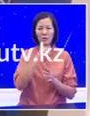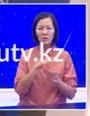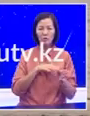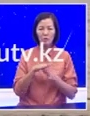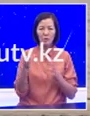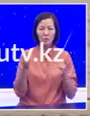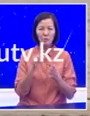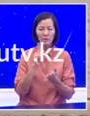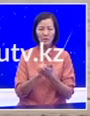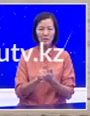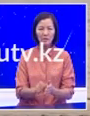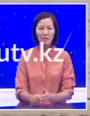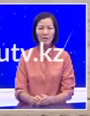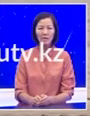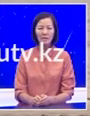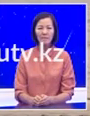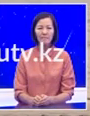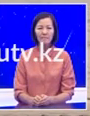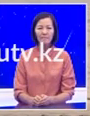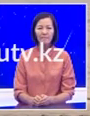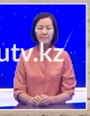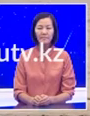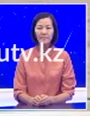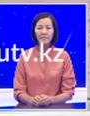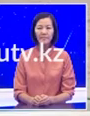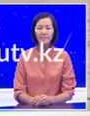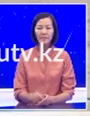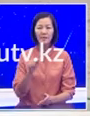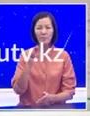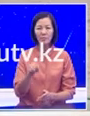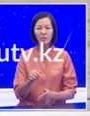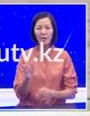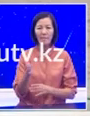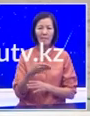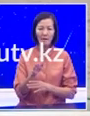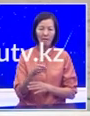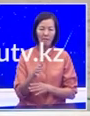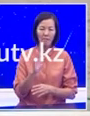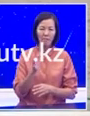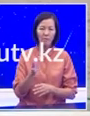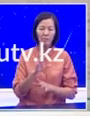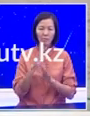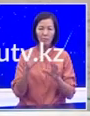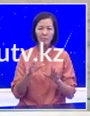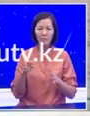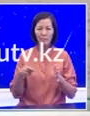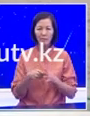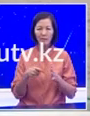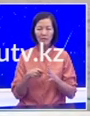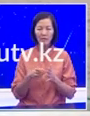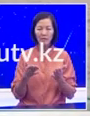тиіс. Для выращивания рыбы барамунди. Мұнда барамунди балығы өсіріледі. Оны австралиялық севестепте